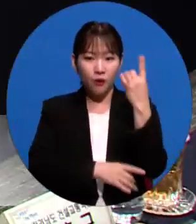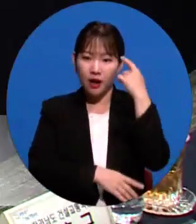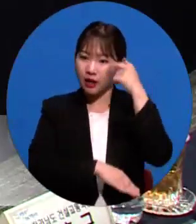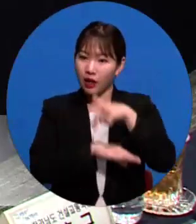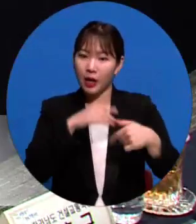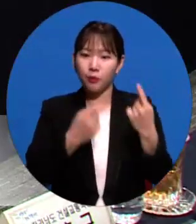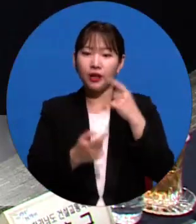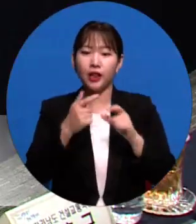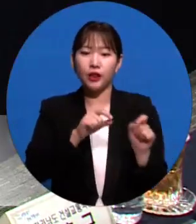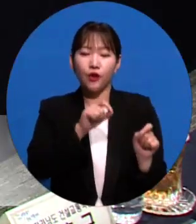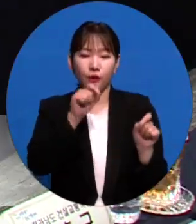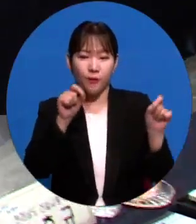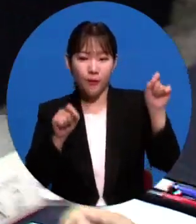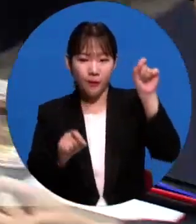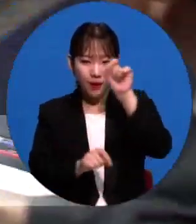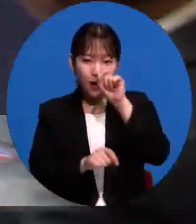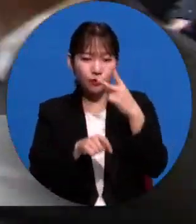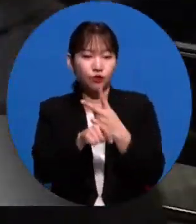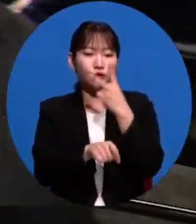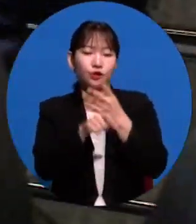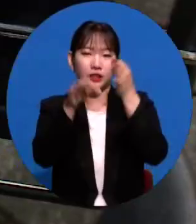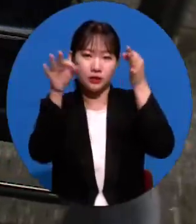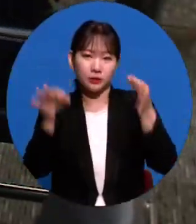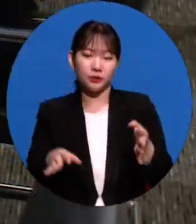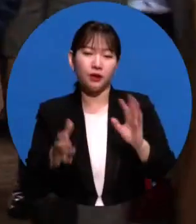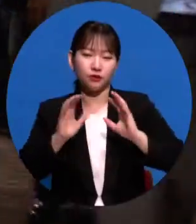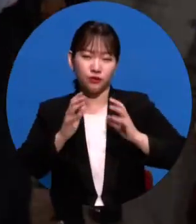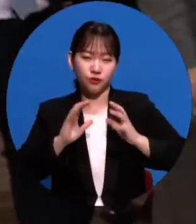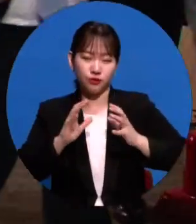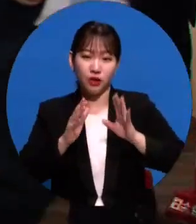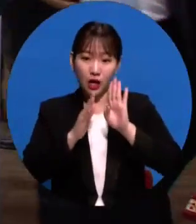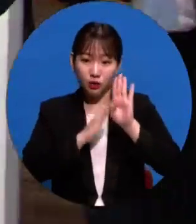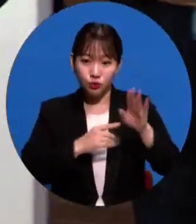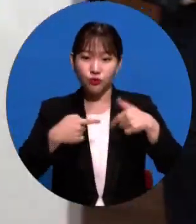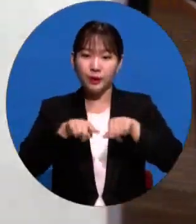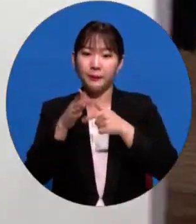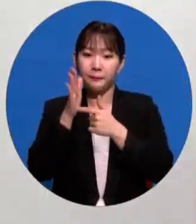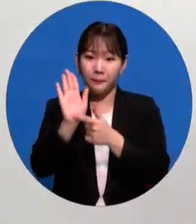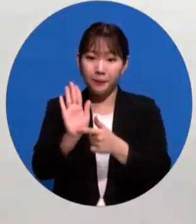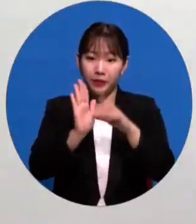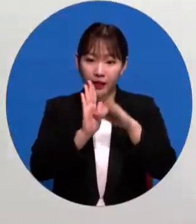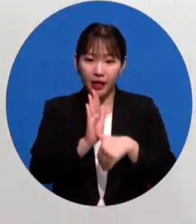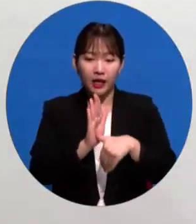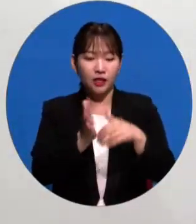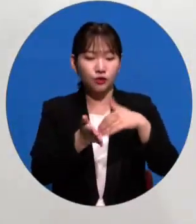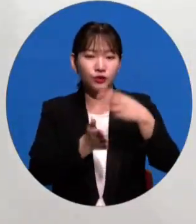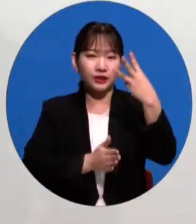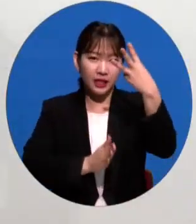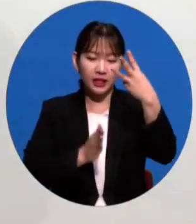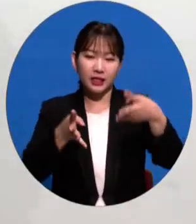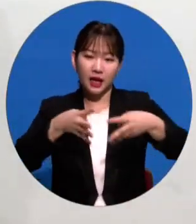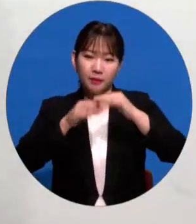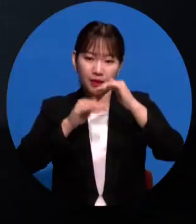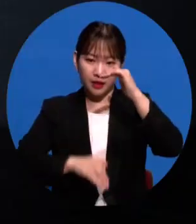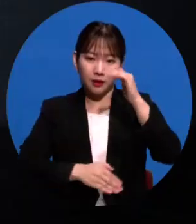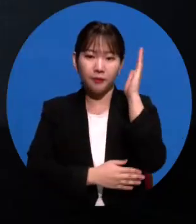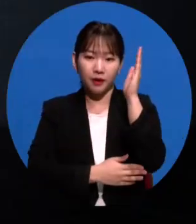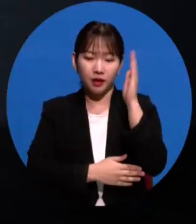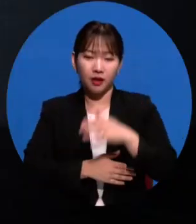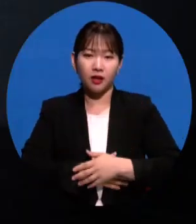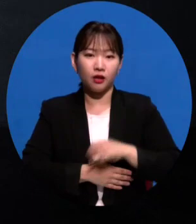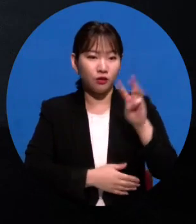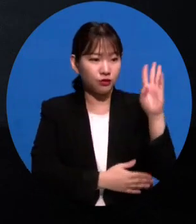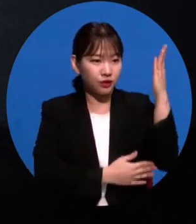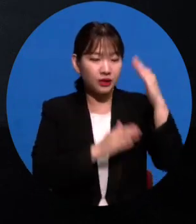계획보다 길어진 2시간 동안 이어졌습니다. 이어나온 공동 발표문에는 3가지 합의 사항이 담겼습니다.